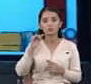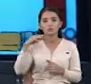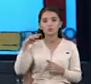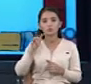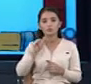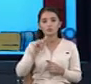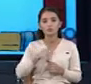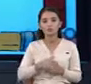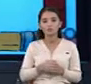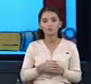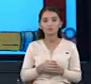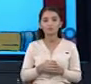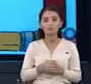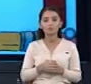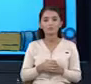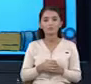у ту,